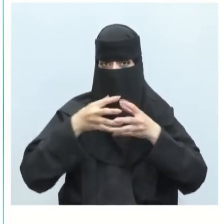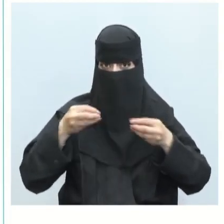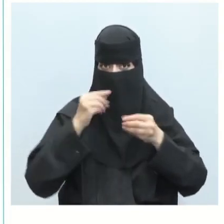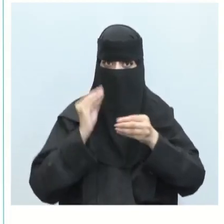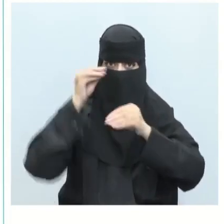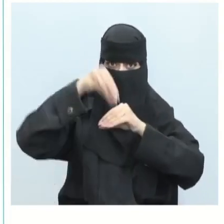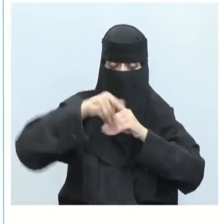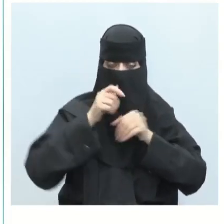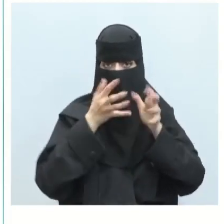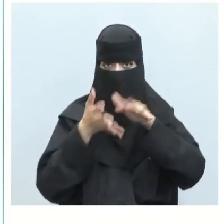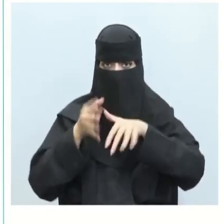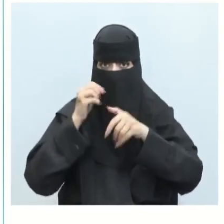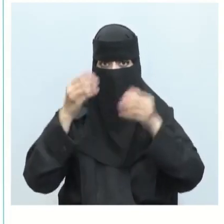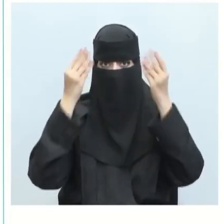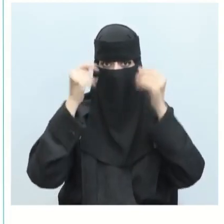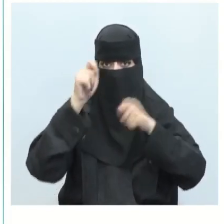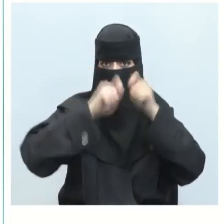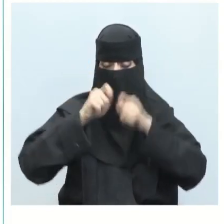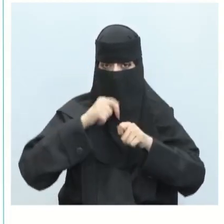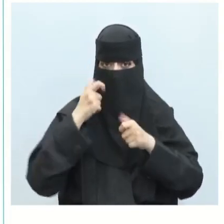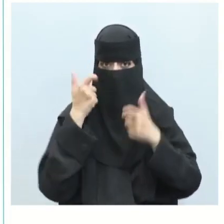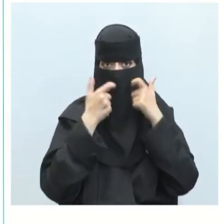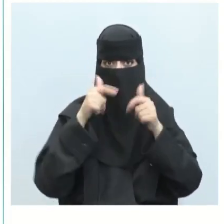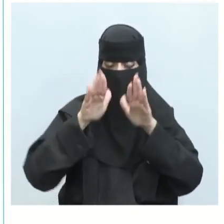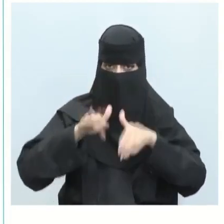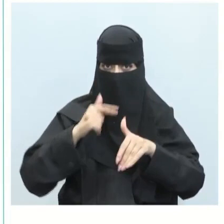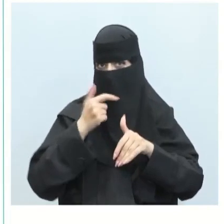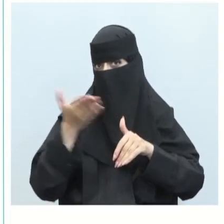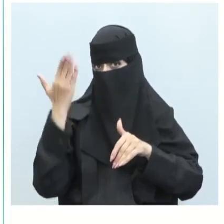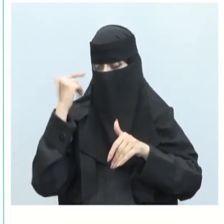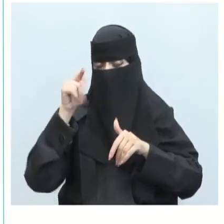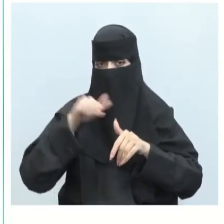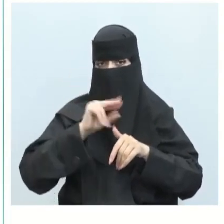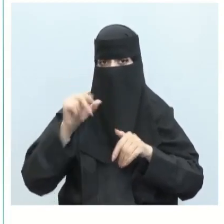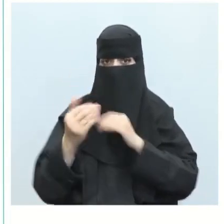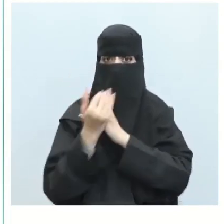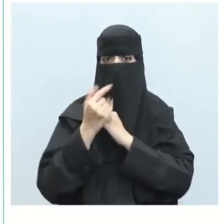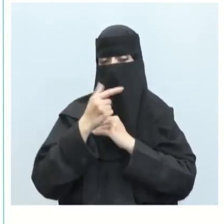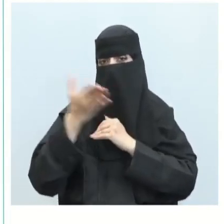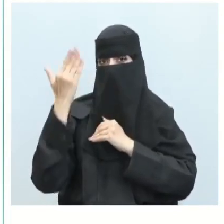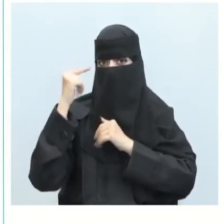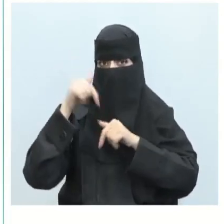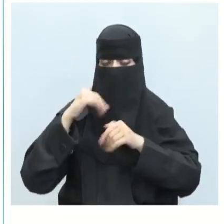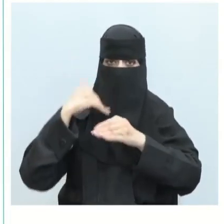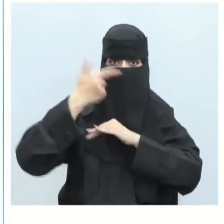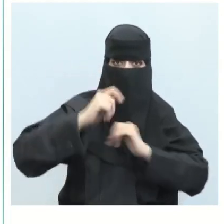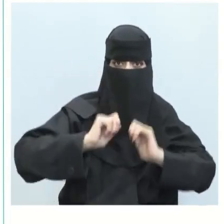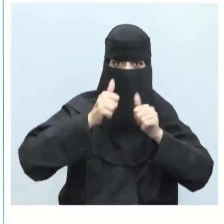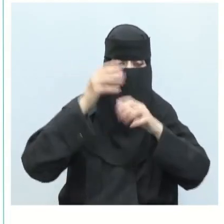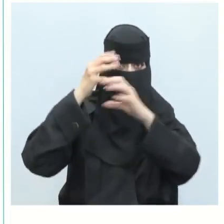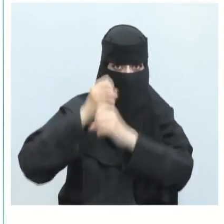تدفق بيانات الشبكه من عمليات فحص تم اجراؤها سابقا كما تعلمنا في الدرس السابق عندما قمنا